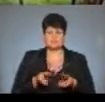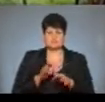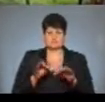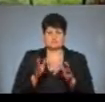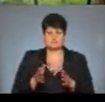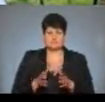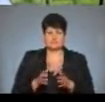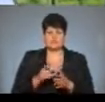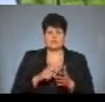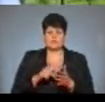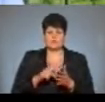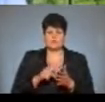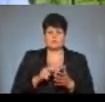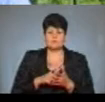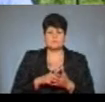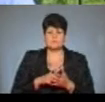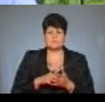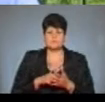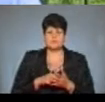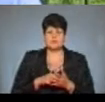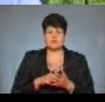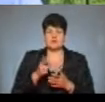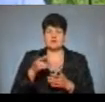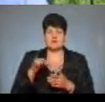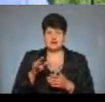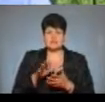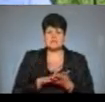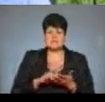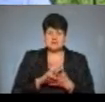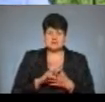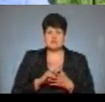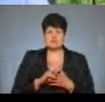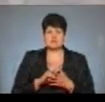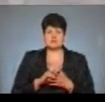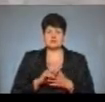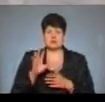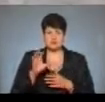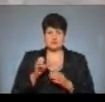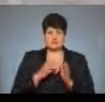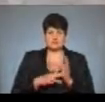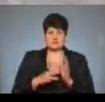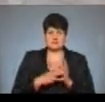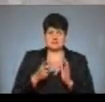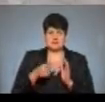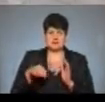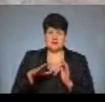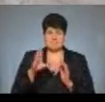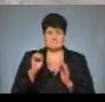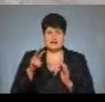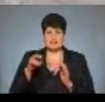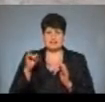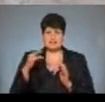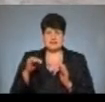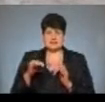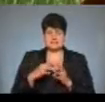місці, не виїхався в Галицьку. Град знищив урожай на площі 558 гектарів, розповідає Велицький сільський